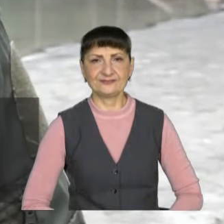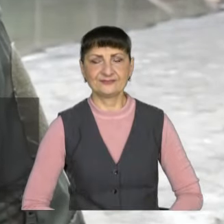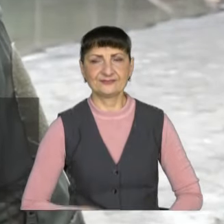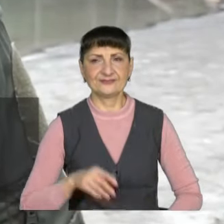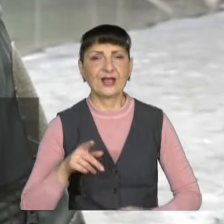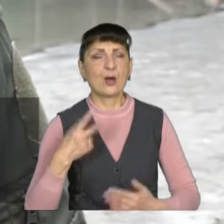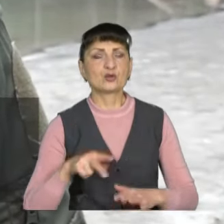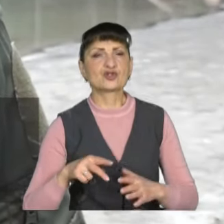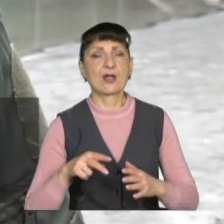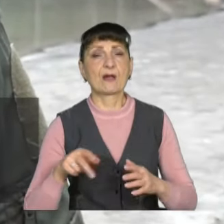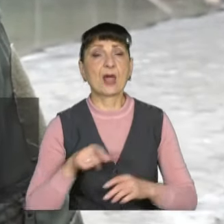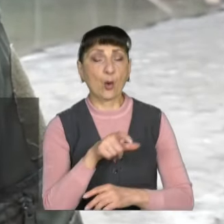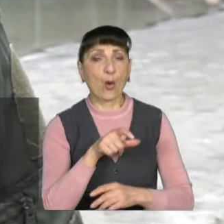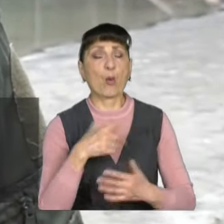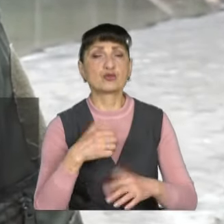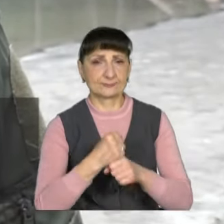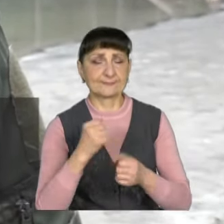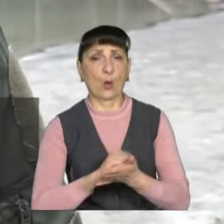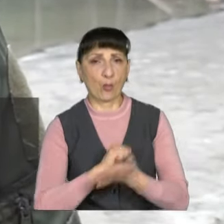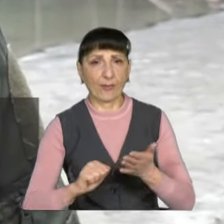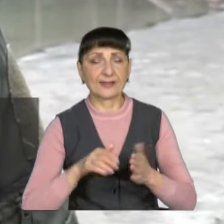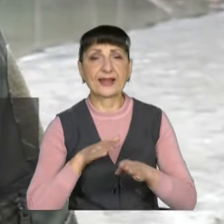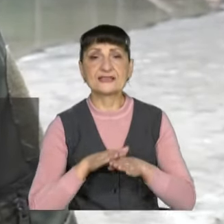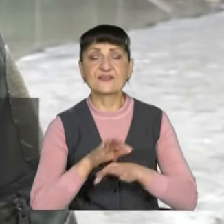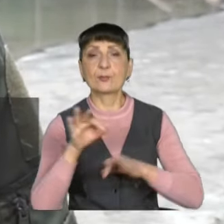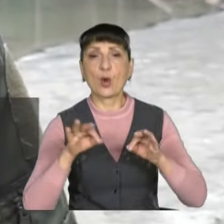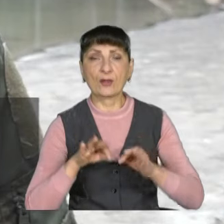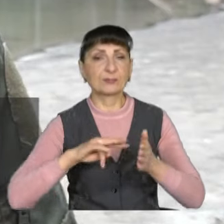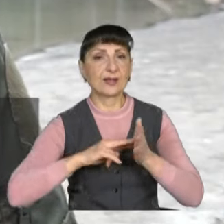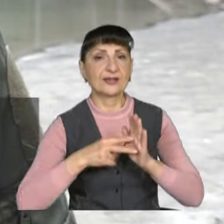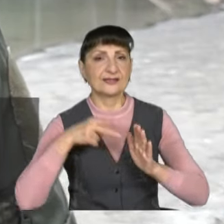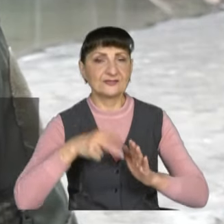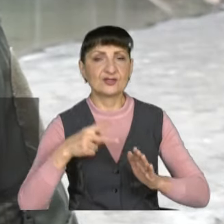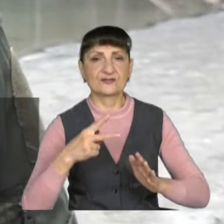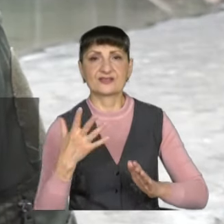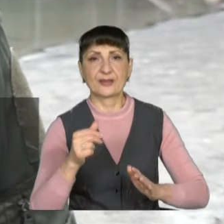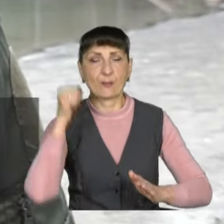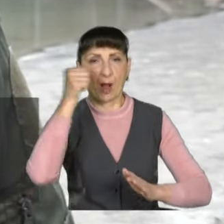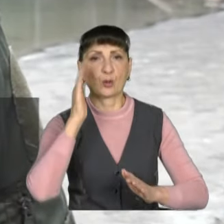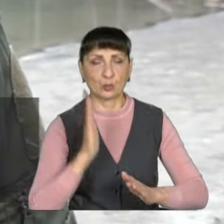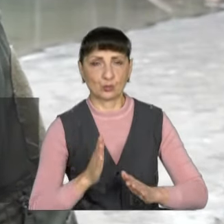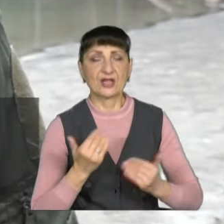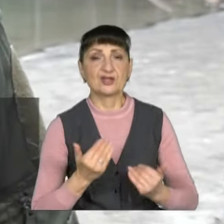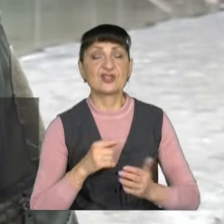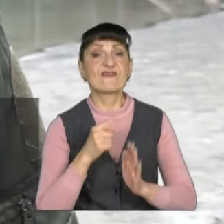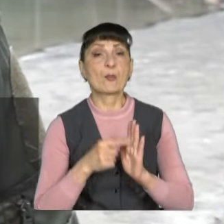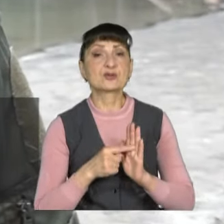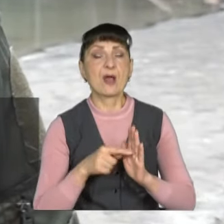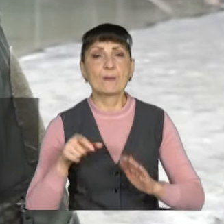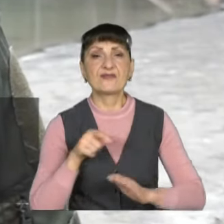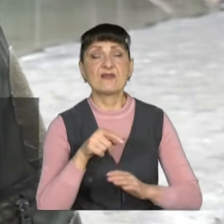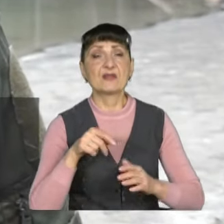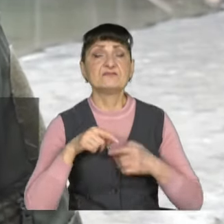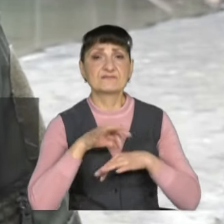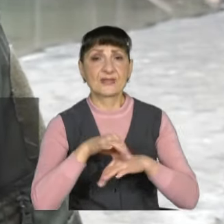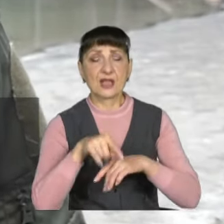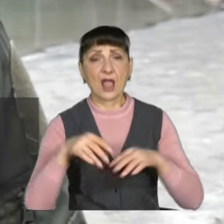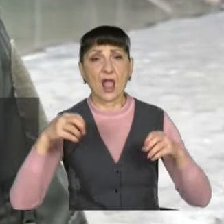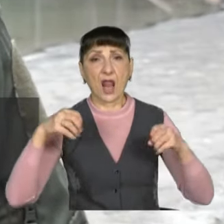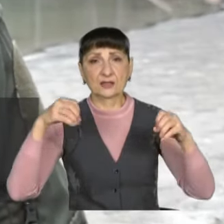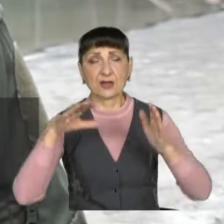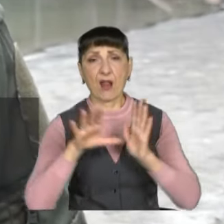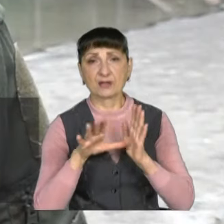ПСД по строительству дороги уже разработан. Реализовать проект планируем в 2025 году. Сейчас стоит вопрос проведения электричества. Кроме